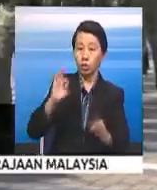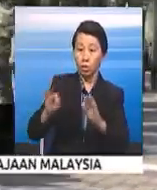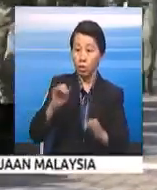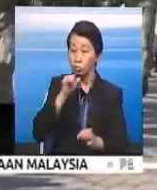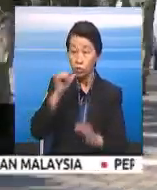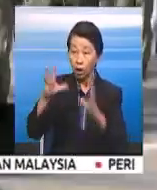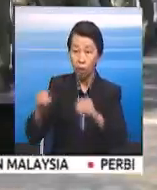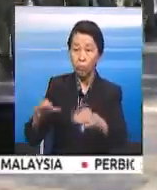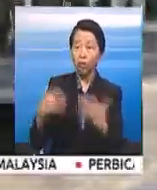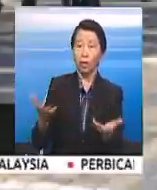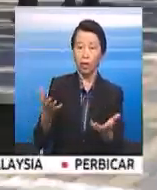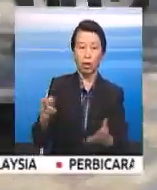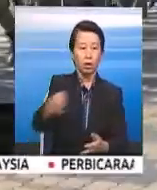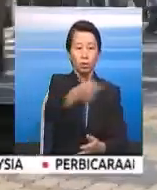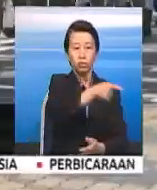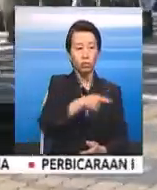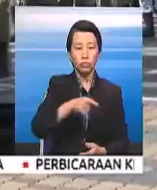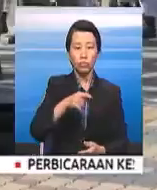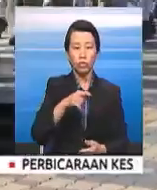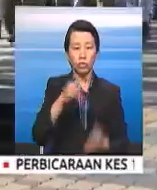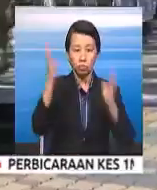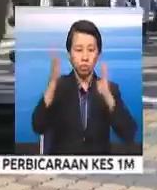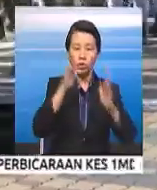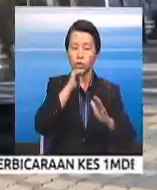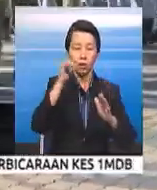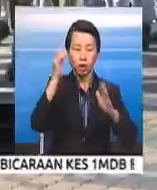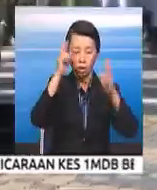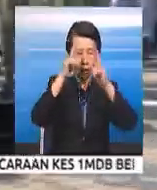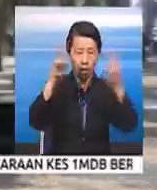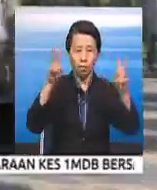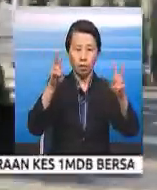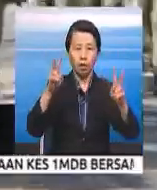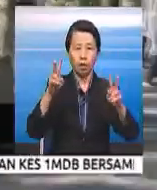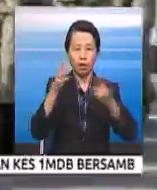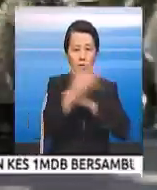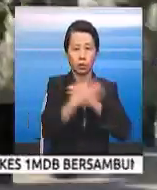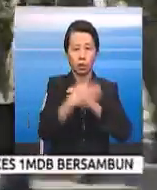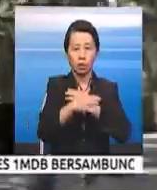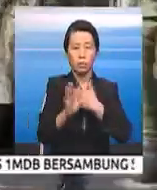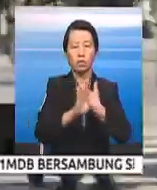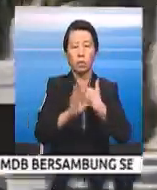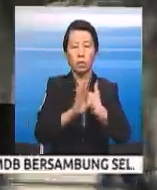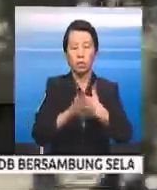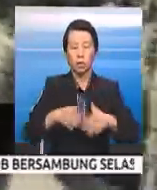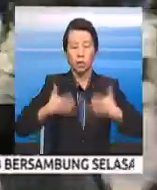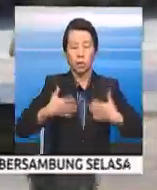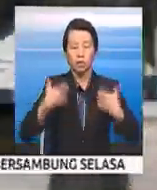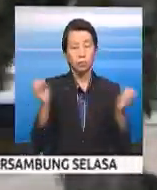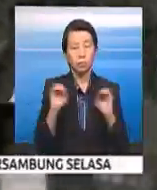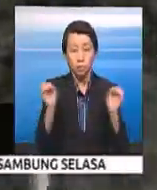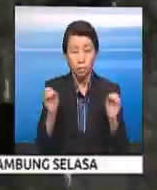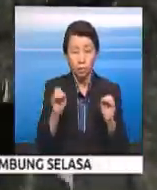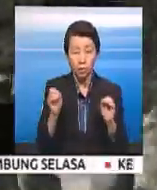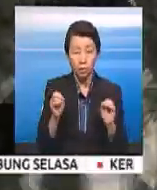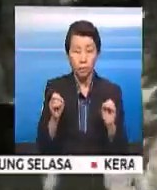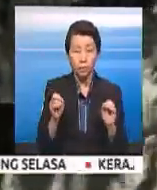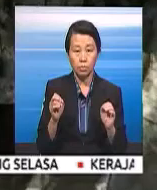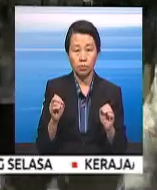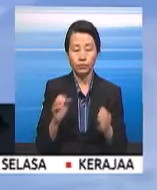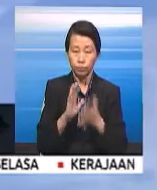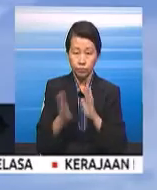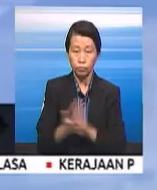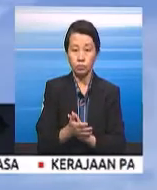jadi? Semua orang tak dapat, negara tak aman. Bila negara tak aman, kesejahteraan tak ada.